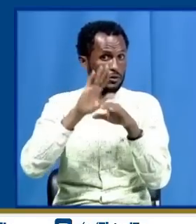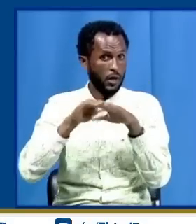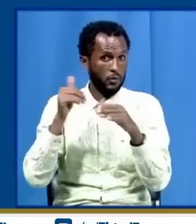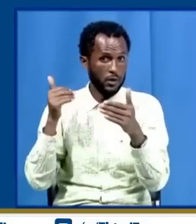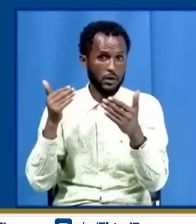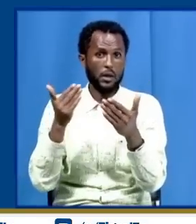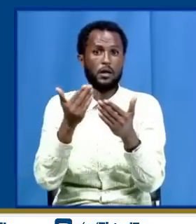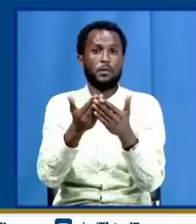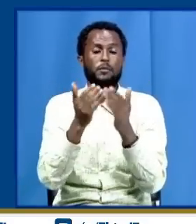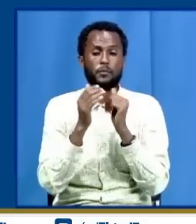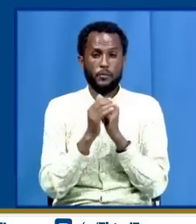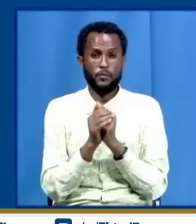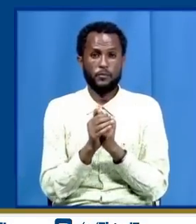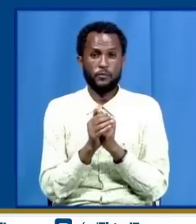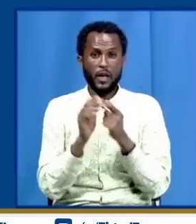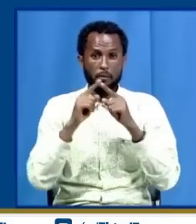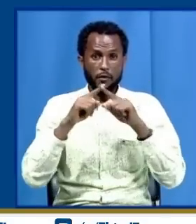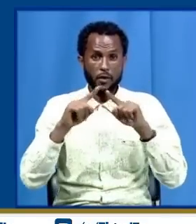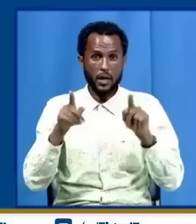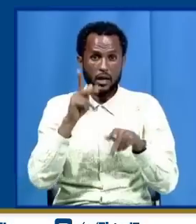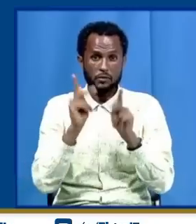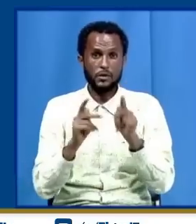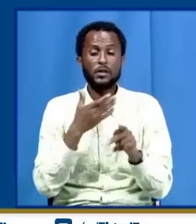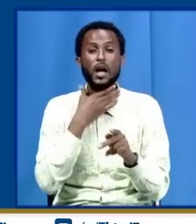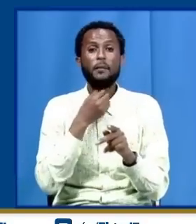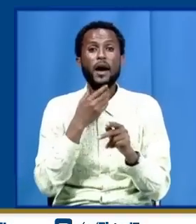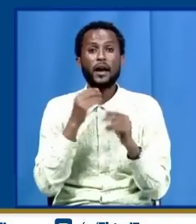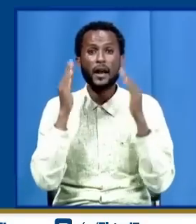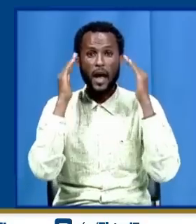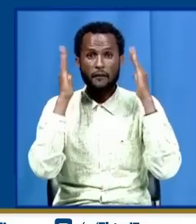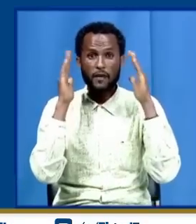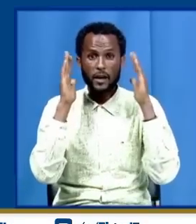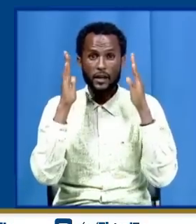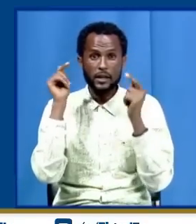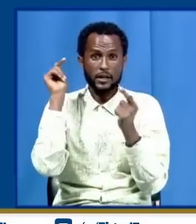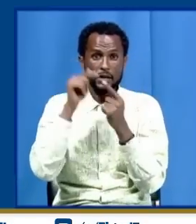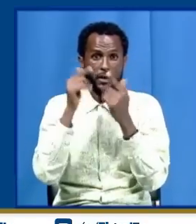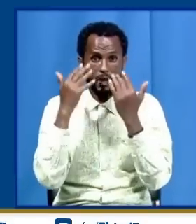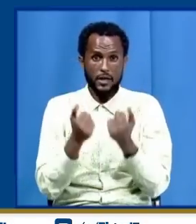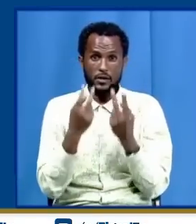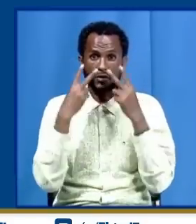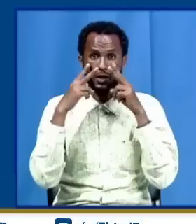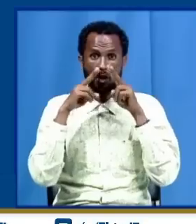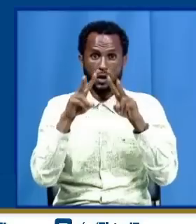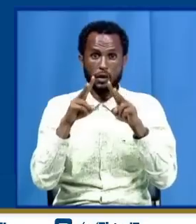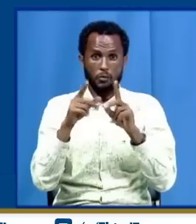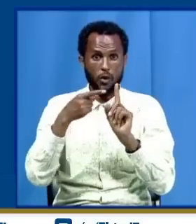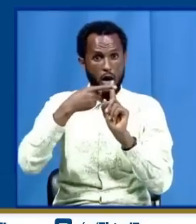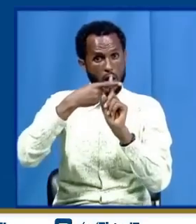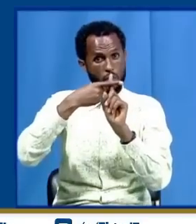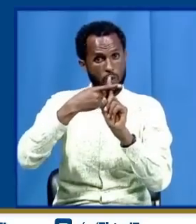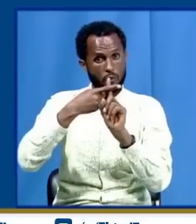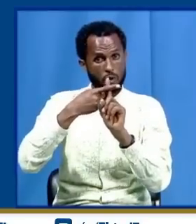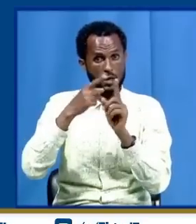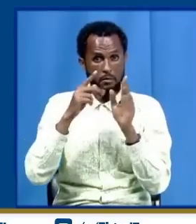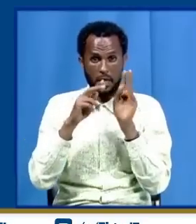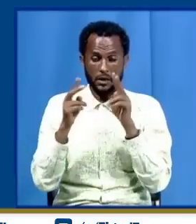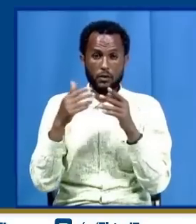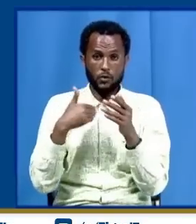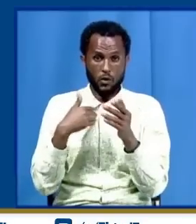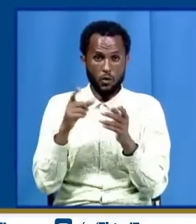يقرب بفلاي هزبتات محران عفارن كساب حزي زرأخم وقوان تاوي ملكتات كمزلو